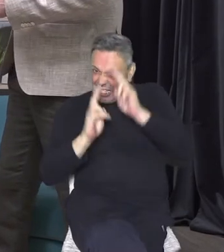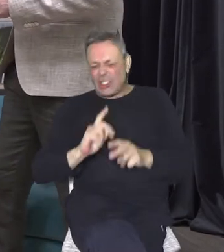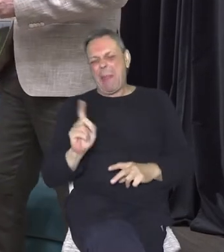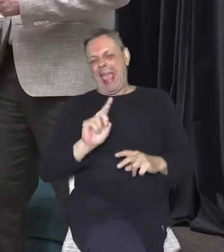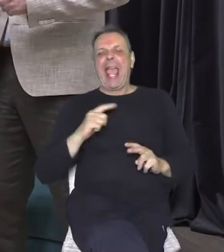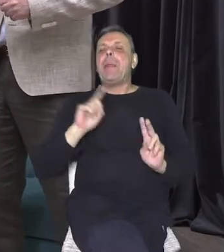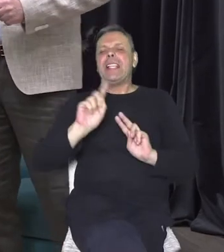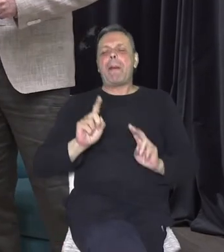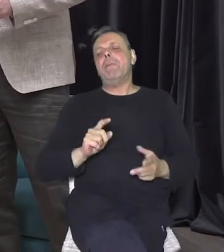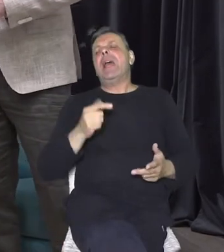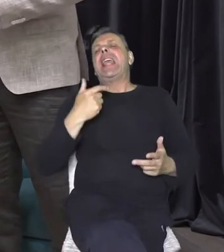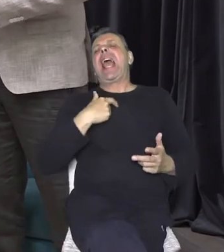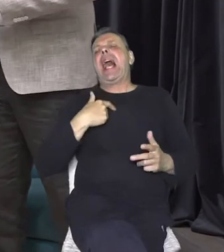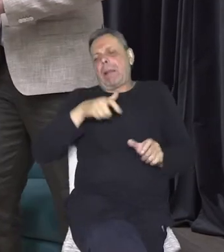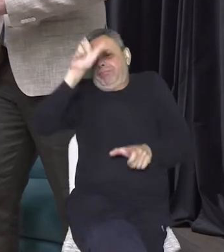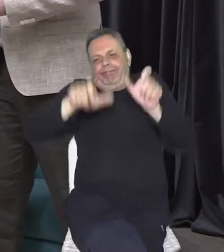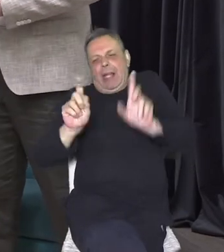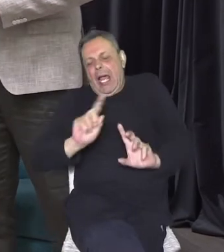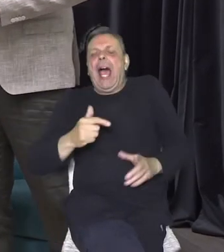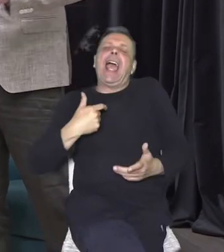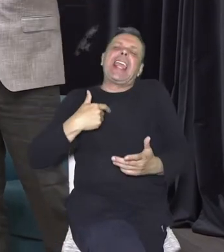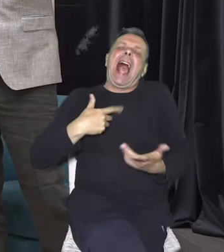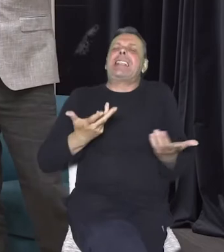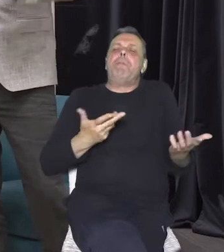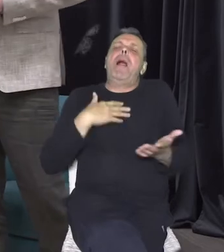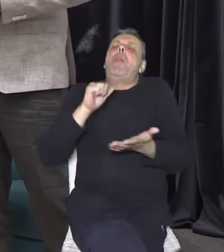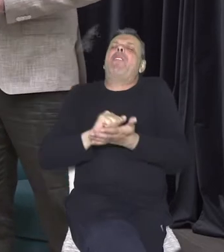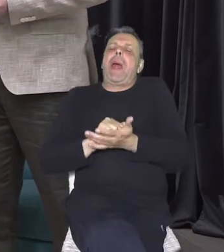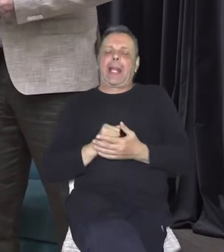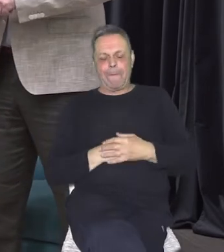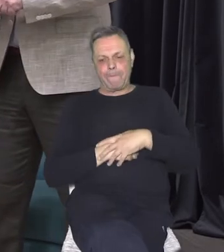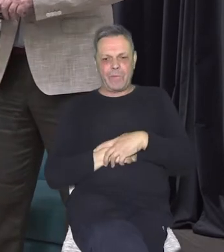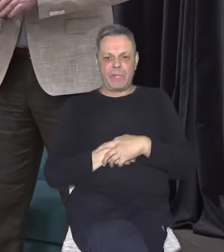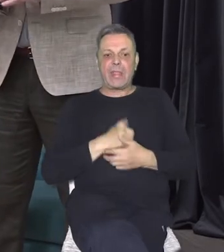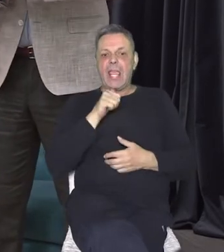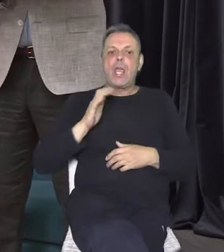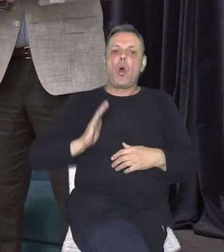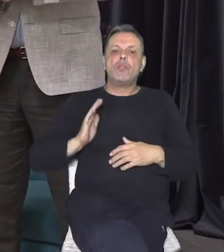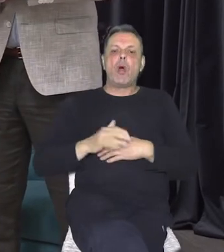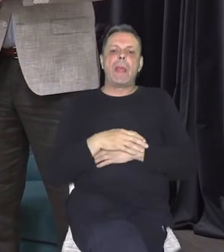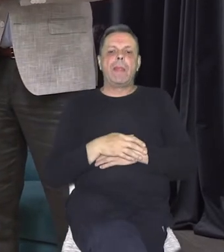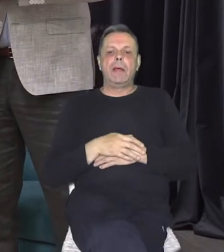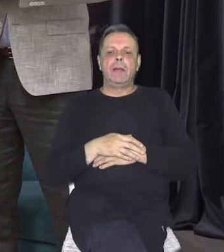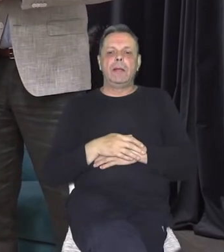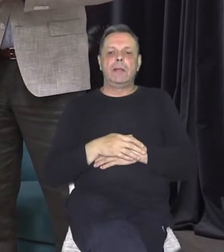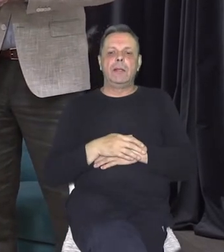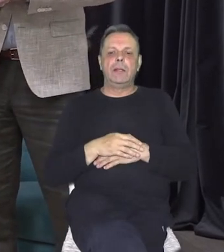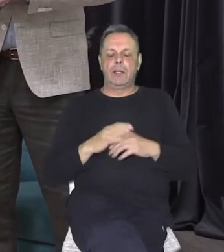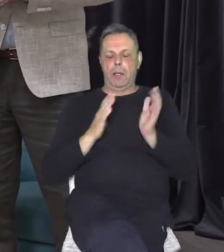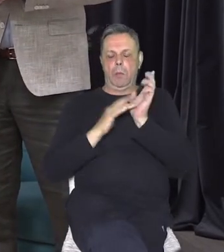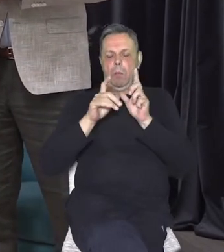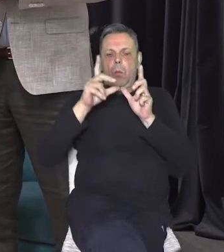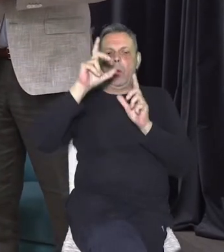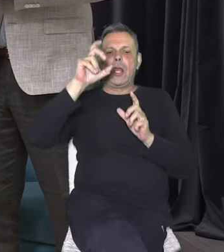novinarka. Novinar svašta znaju i svašta prate. I gospodin Amarildo